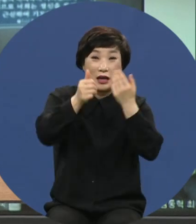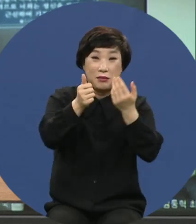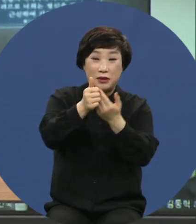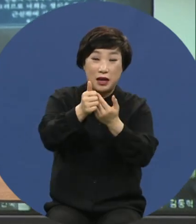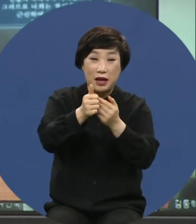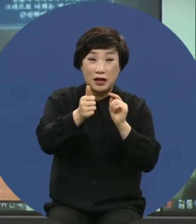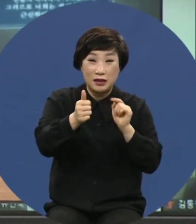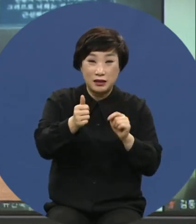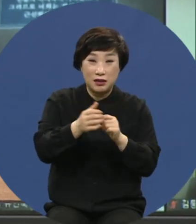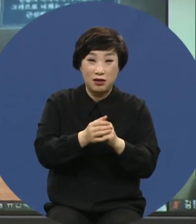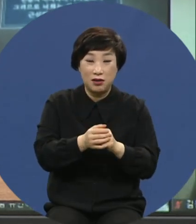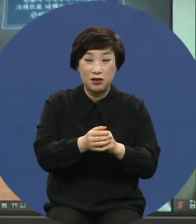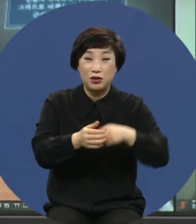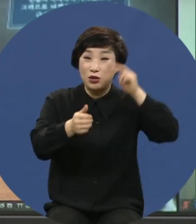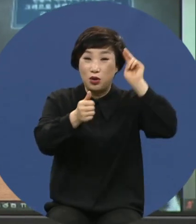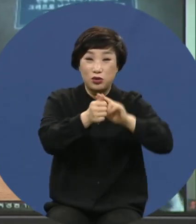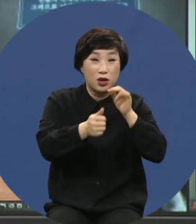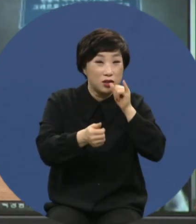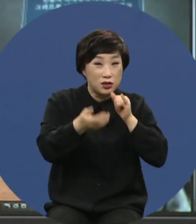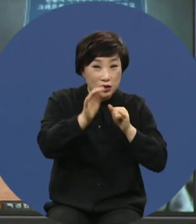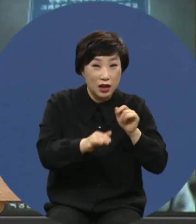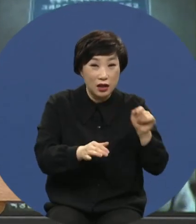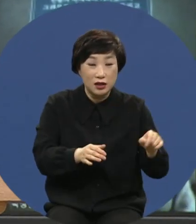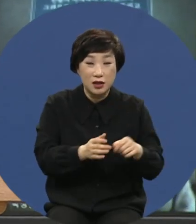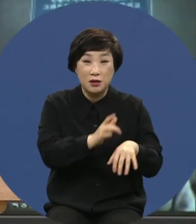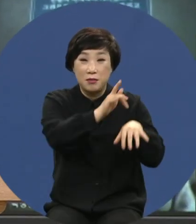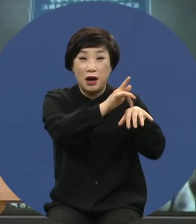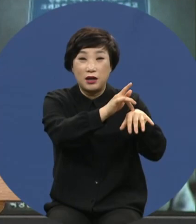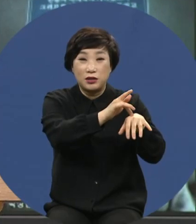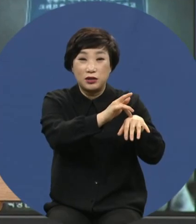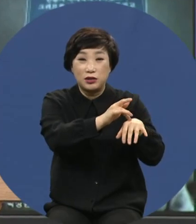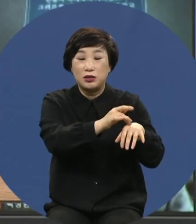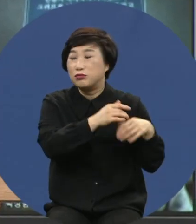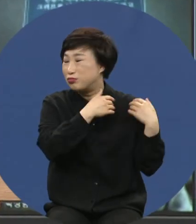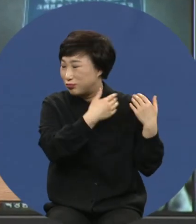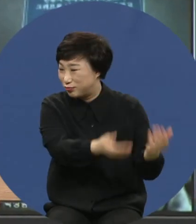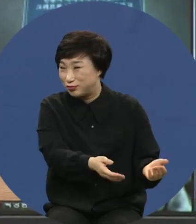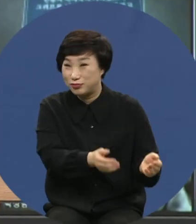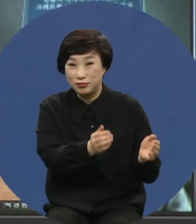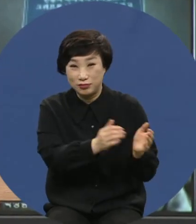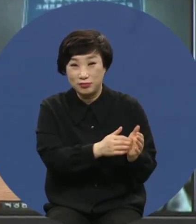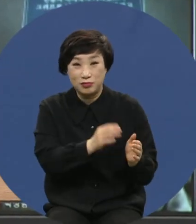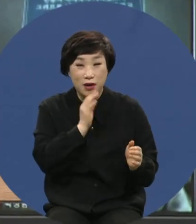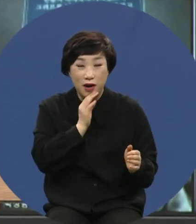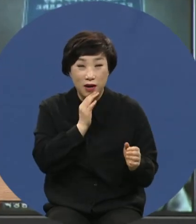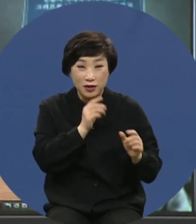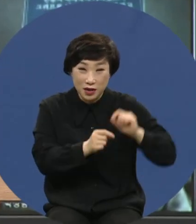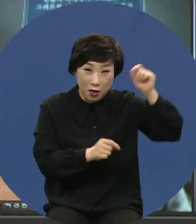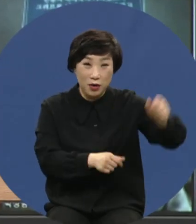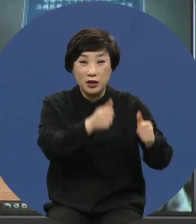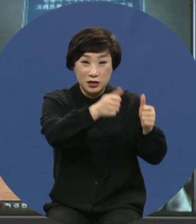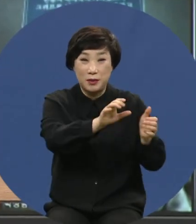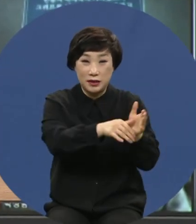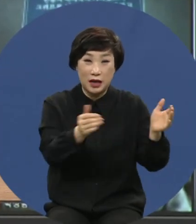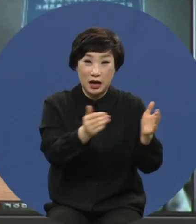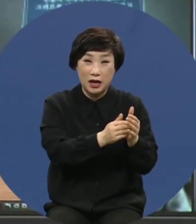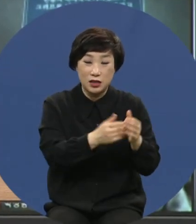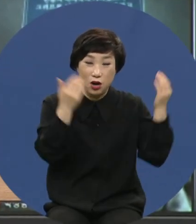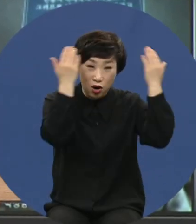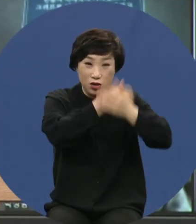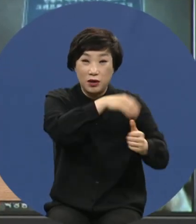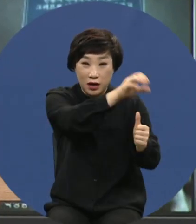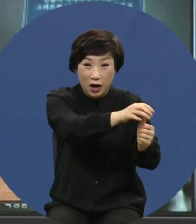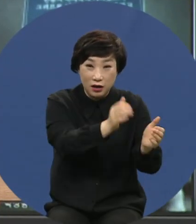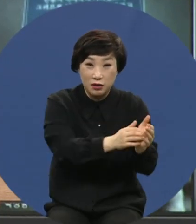하나님께 그토록 도전했는데도 그는 내버려 두고 영원한 심판까지 흑암에